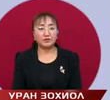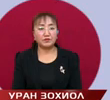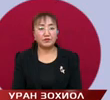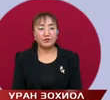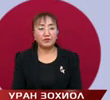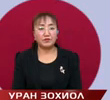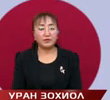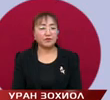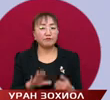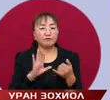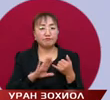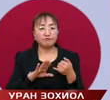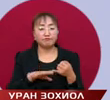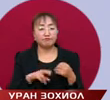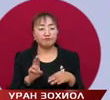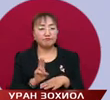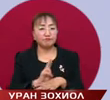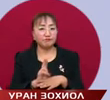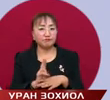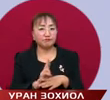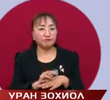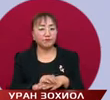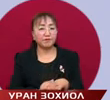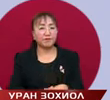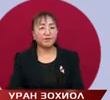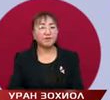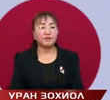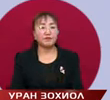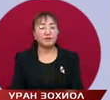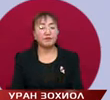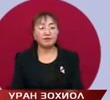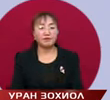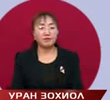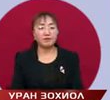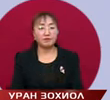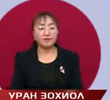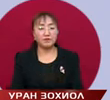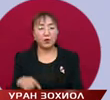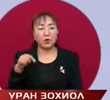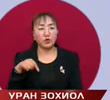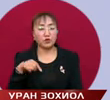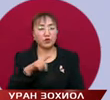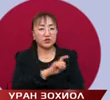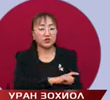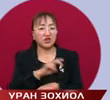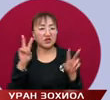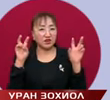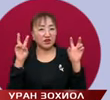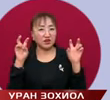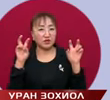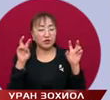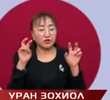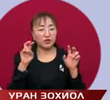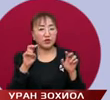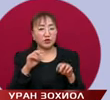За дараагийн даалгавар бидний өнөөдрийн үндсэн сэдв болох зохиолын өгүүлбэр түүнийг бүтцээр